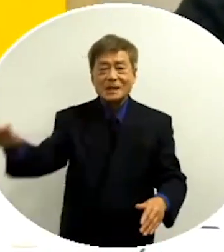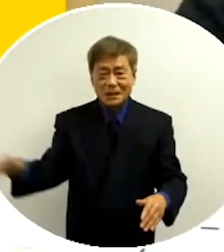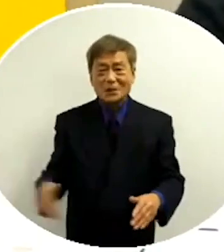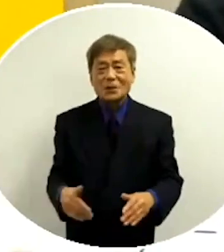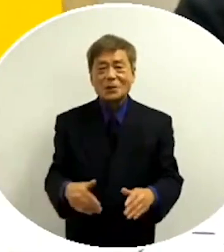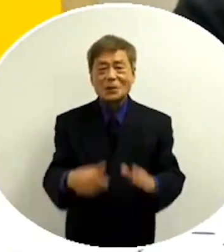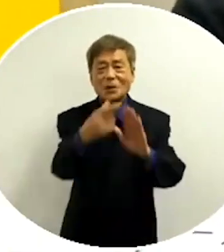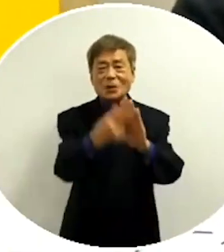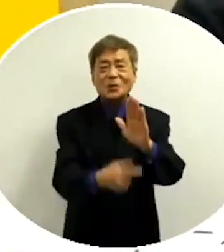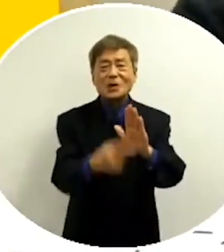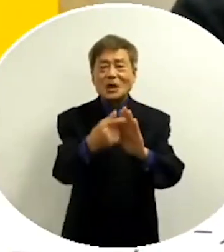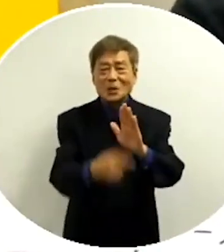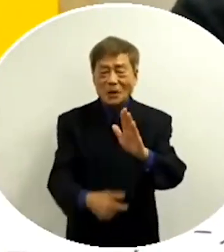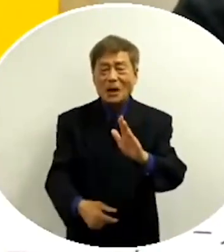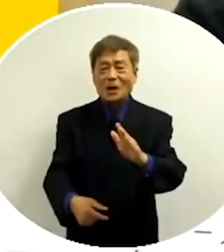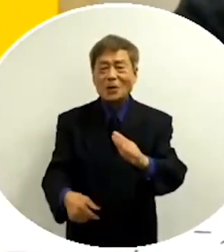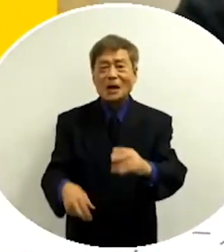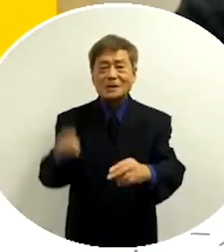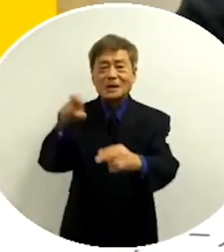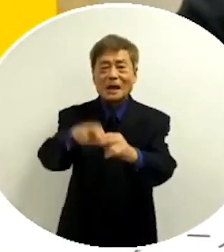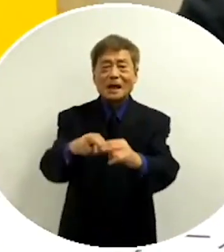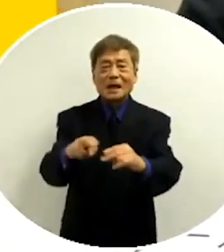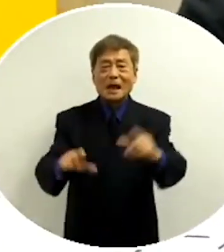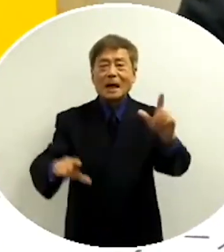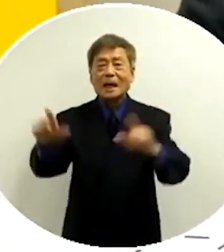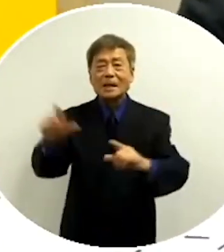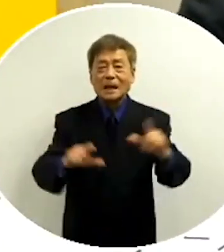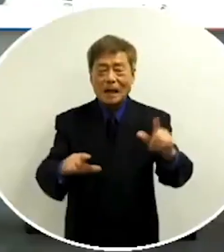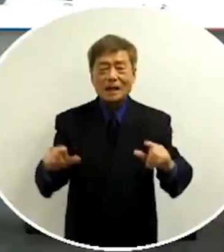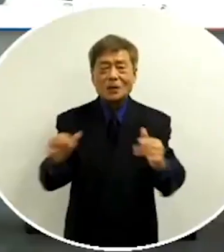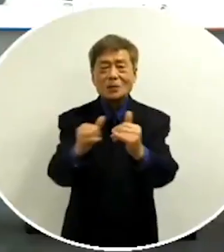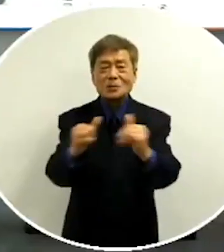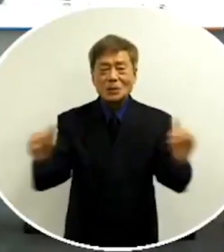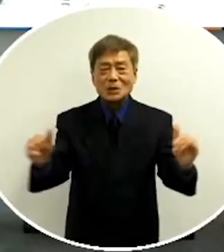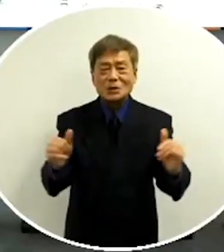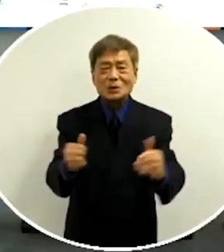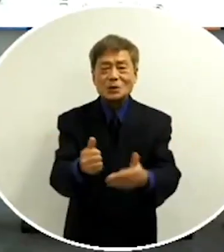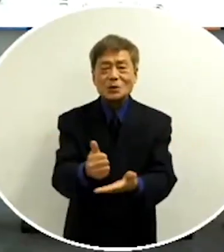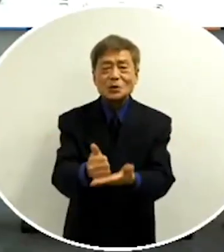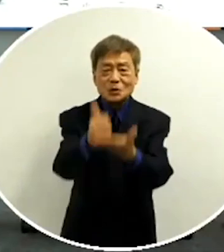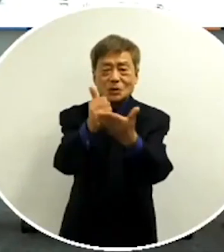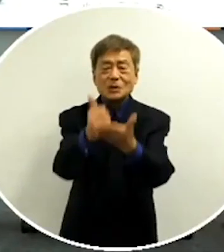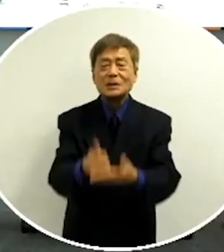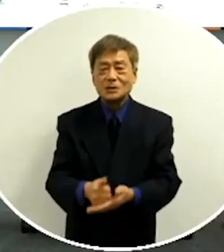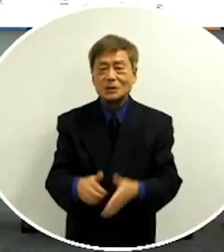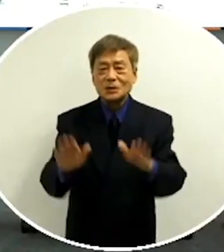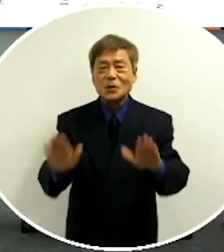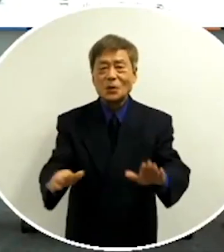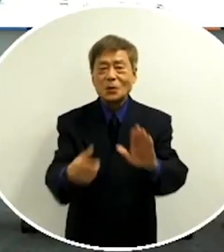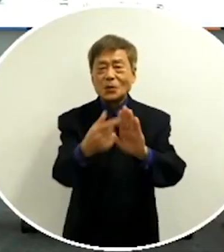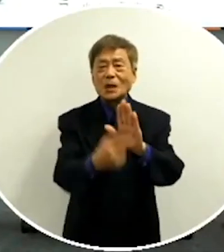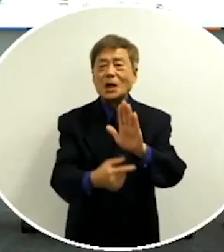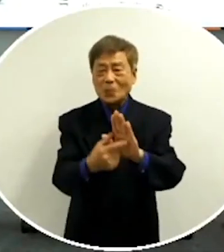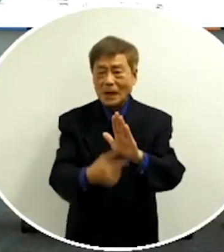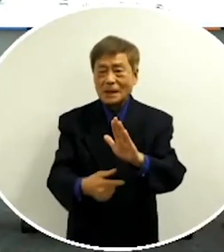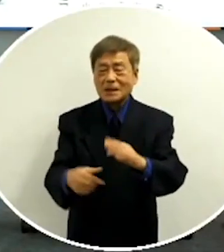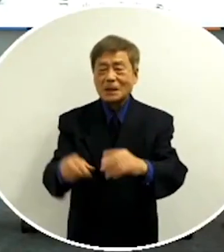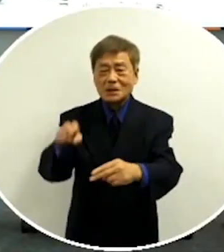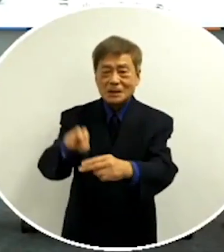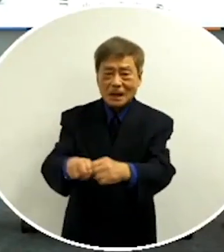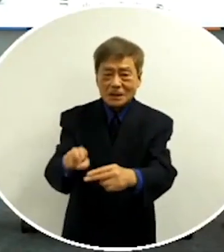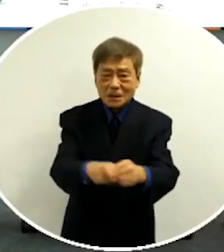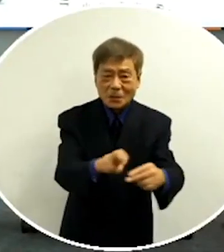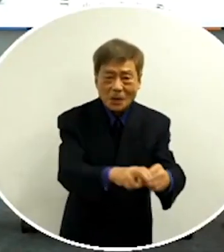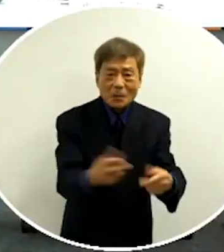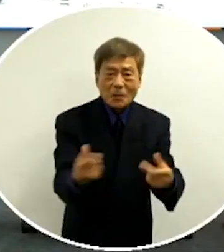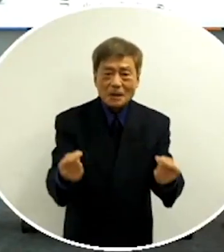に向けてです学校客車の皆さんはこのテーマを中心に着席のまま6分でご自身